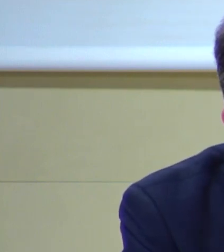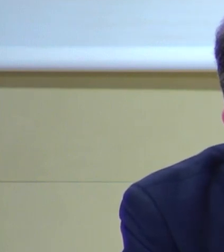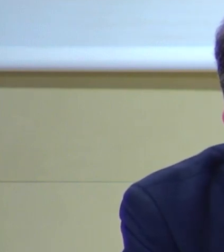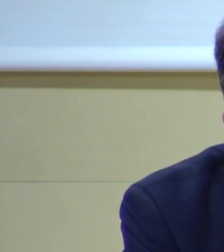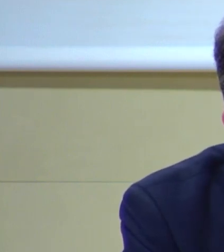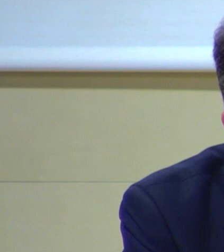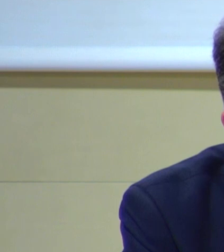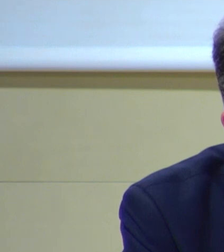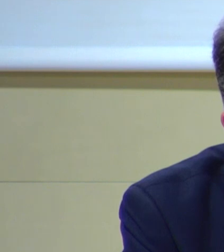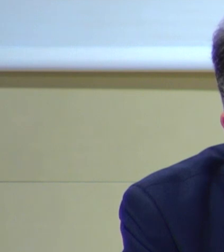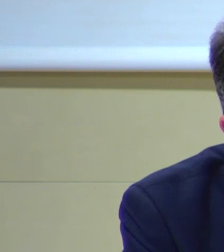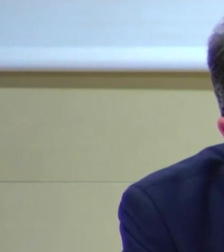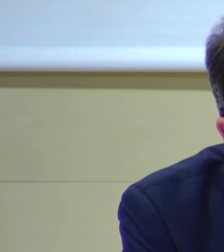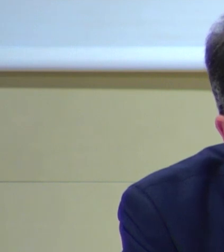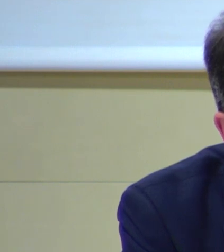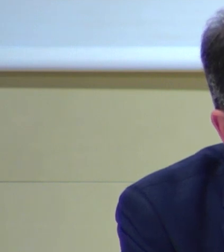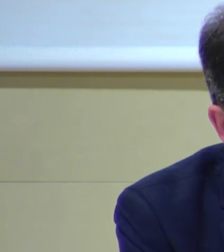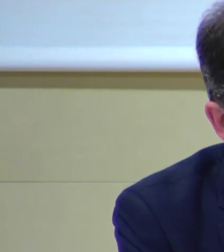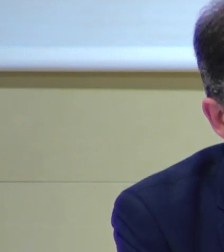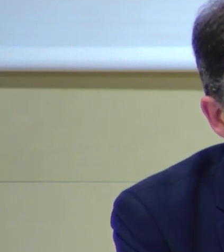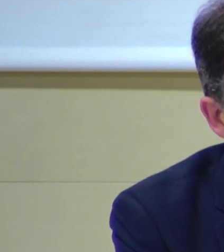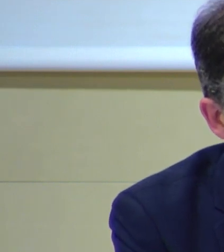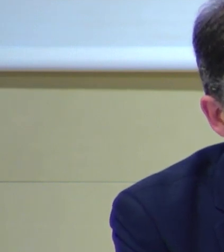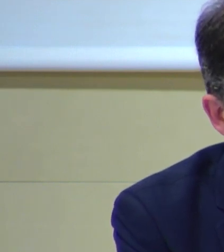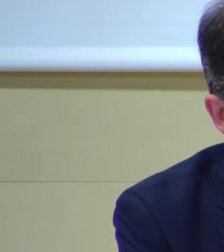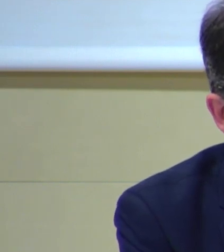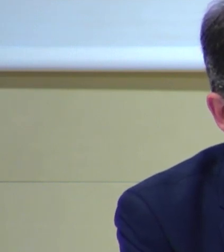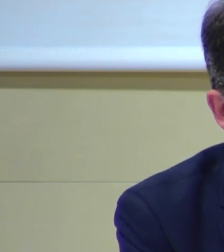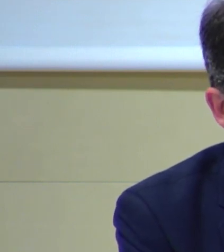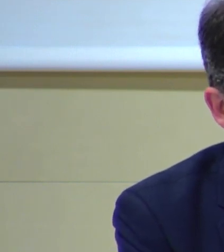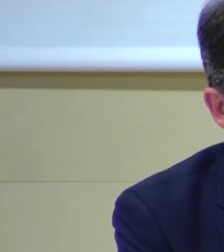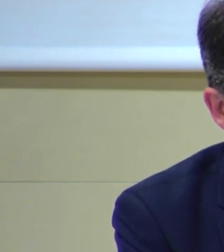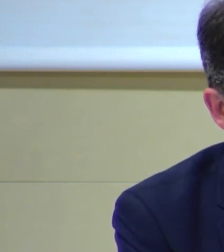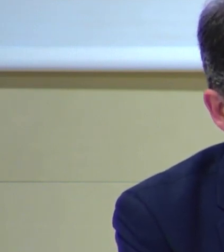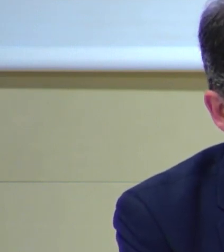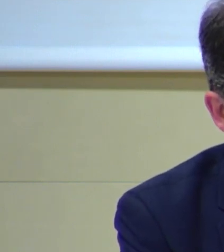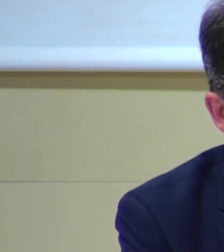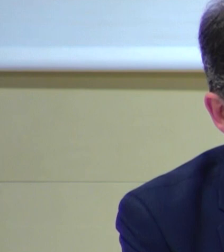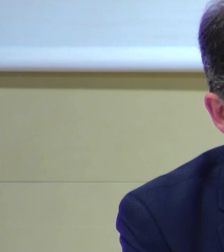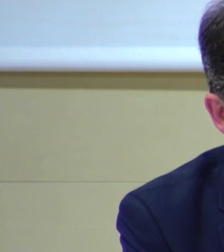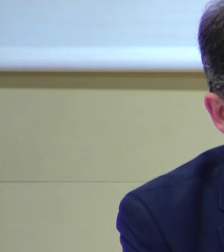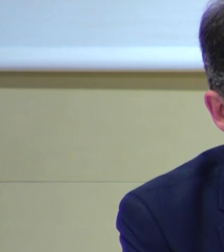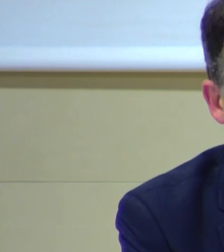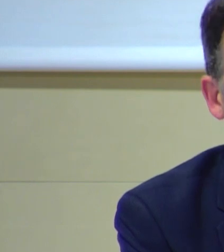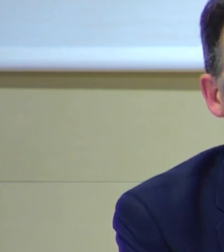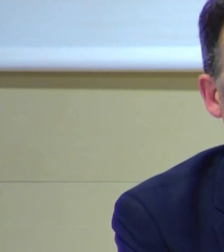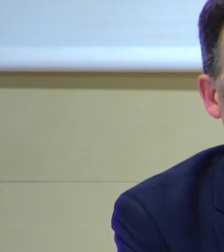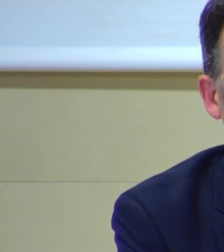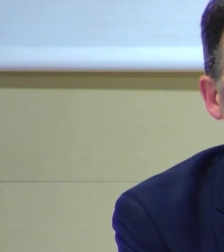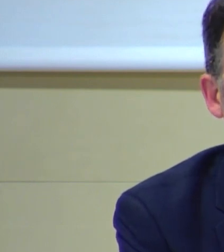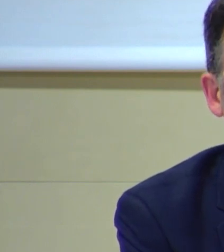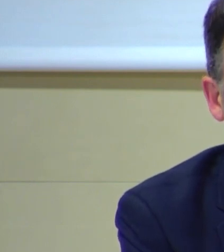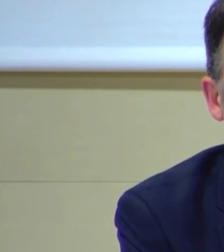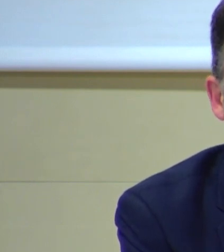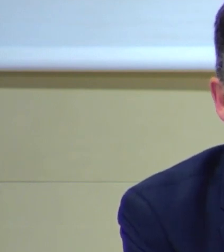délibération numéro 20 organisations de l'exposition picasso 39 45 au coeur des ténèbres qui sera